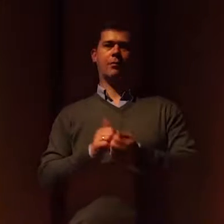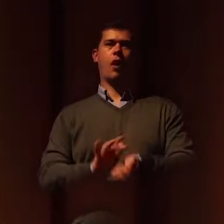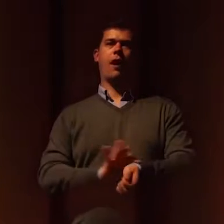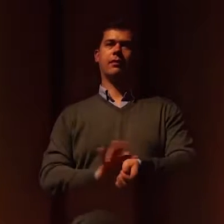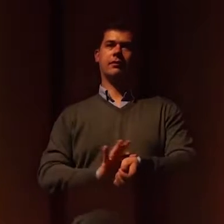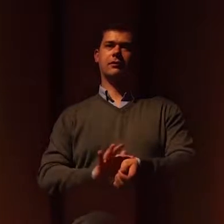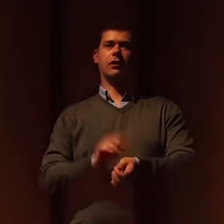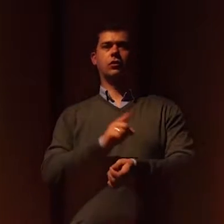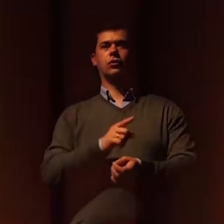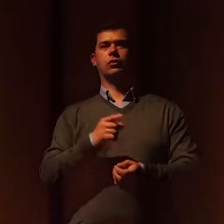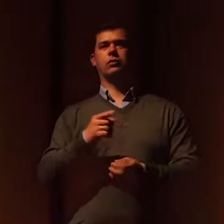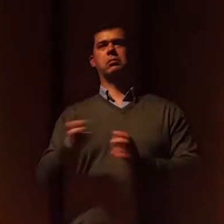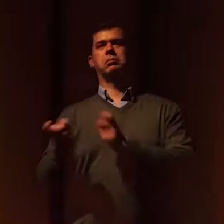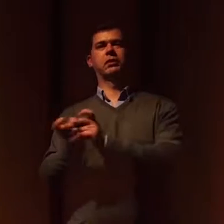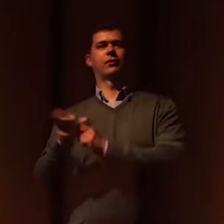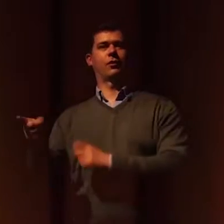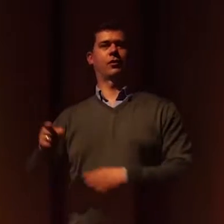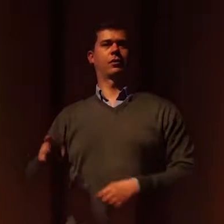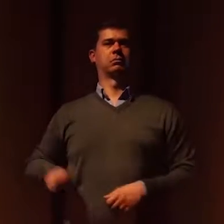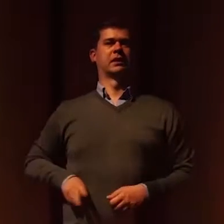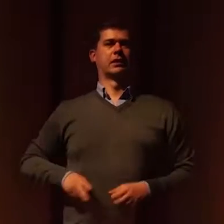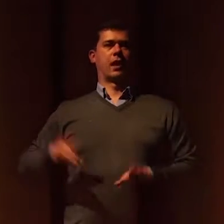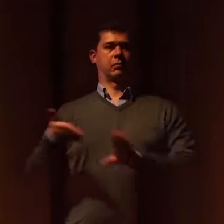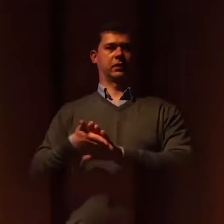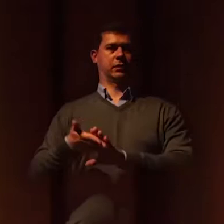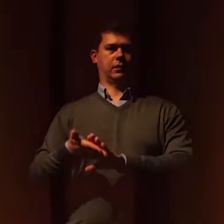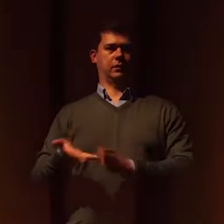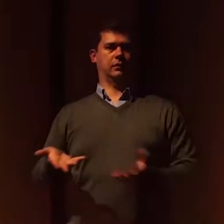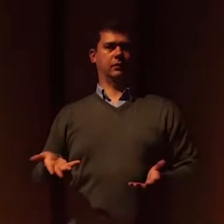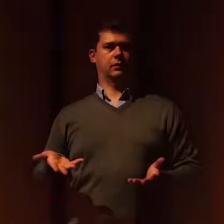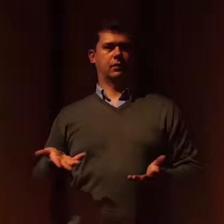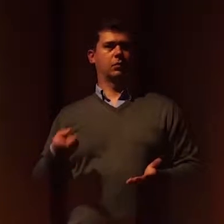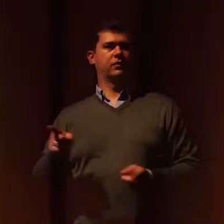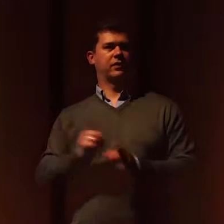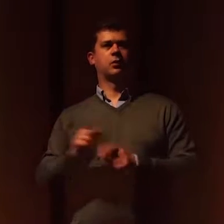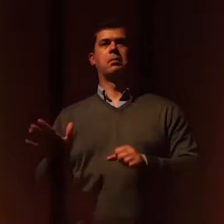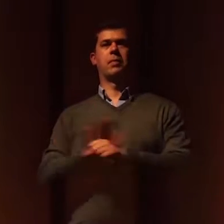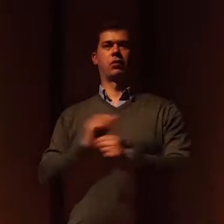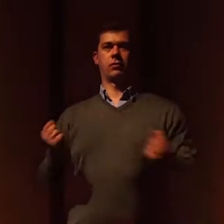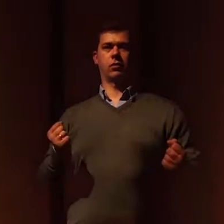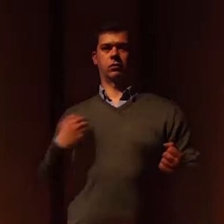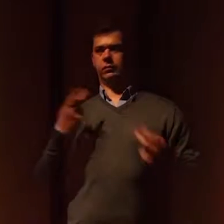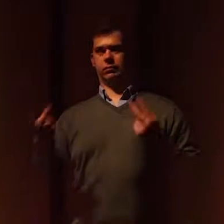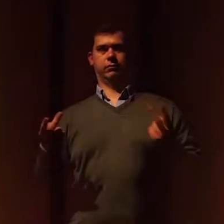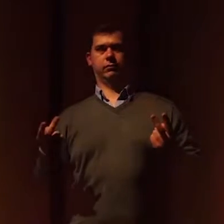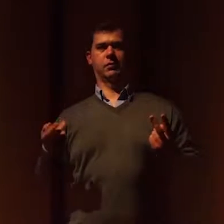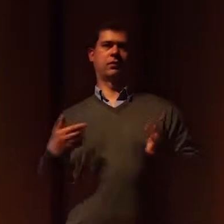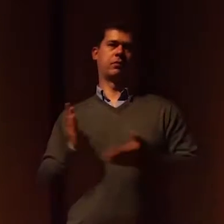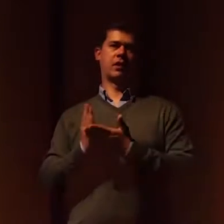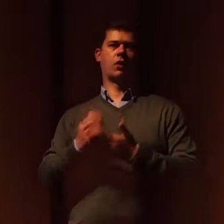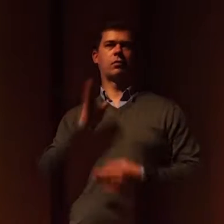przy Ministrze Administracji i tutaj na przykład jako pełnomocniczka byłam pewnym gościem tylko